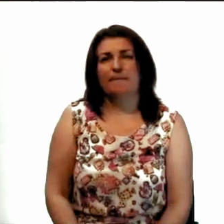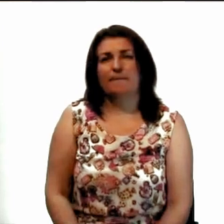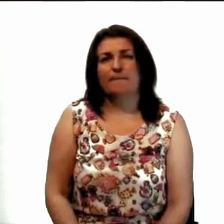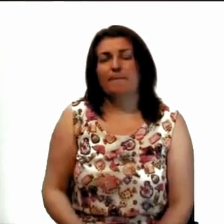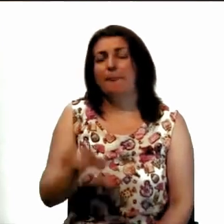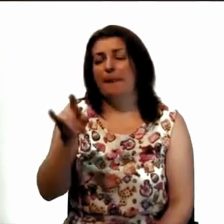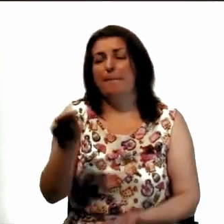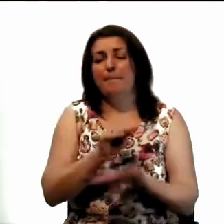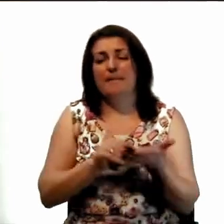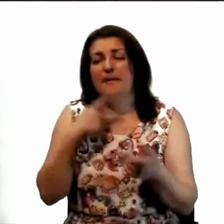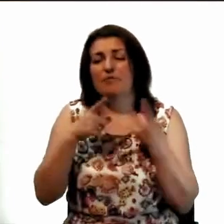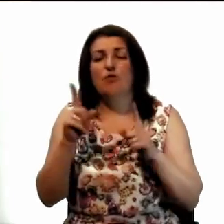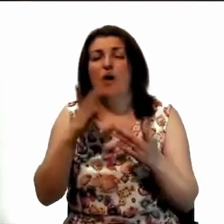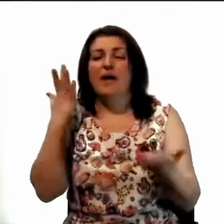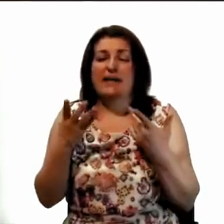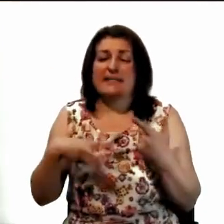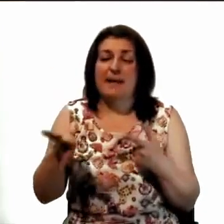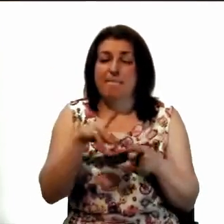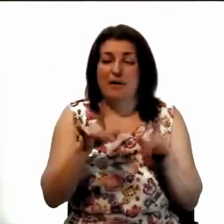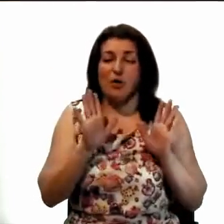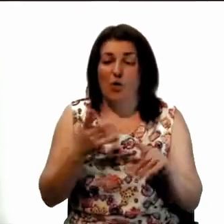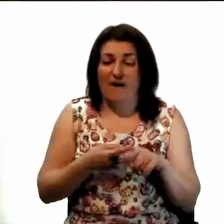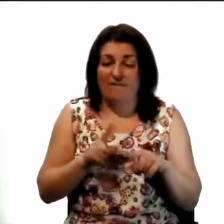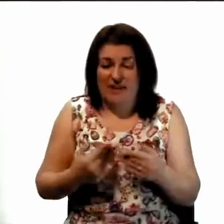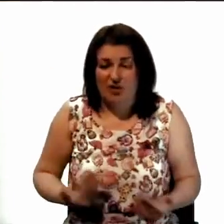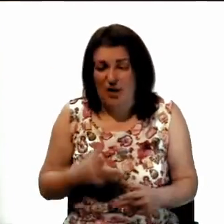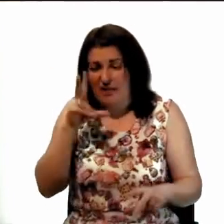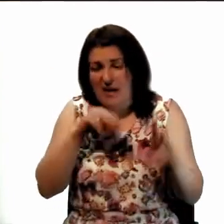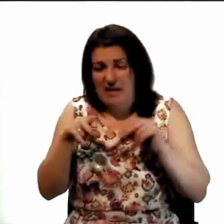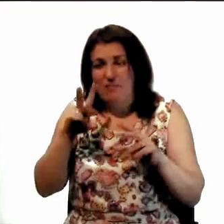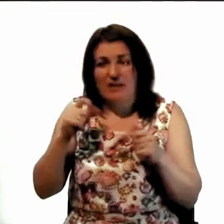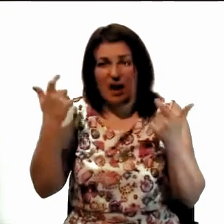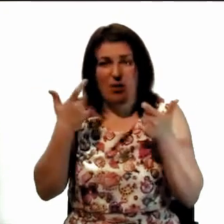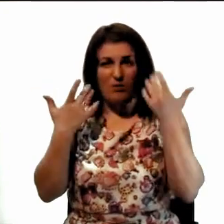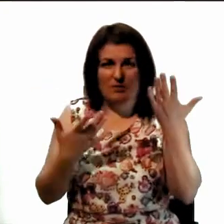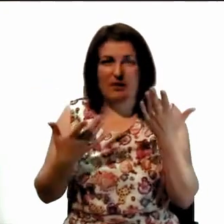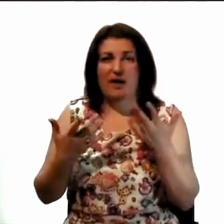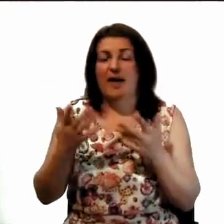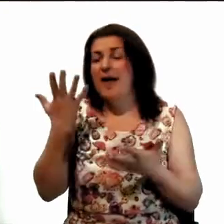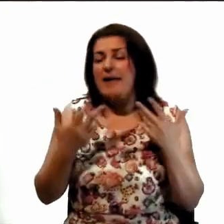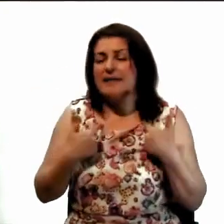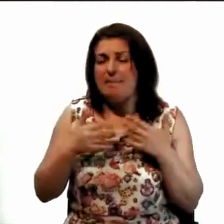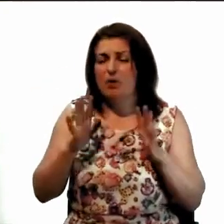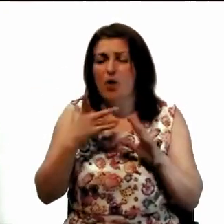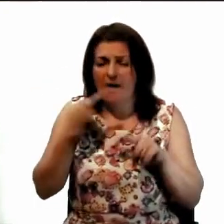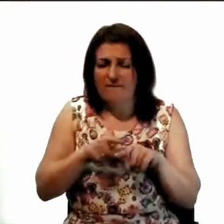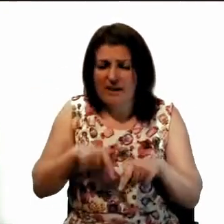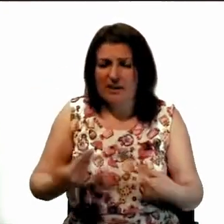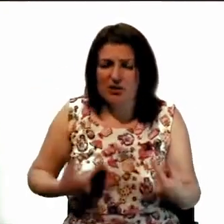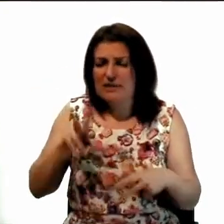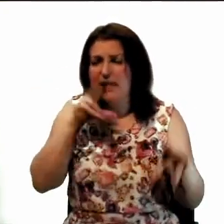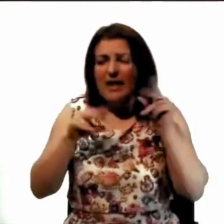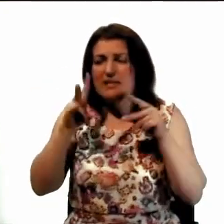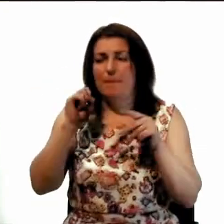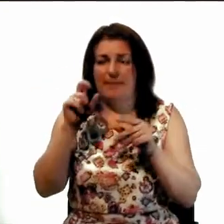И Писание говорит, что если мы только в этой жизни надеемся на Господа, если мы только в этой жизни надеемся